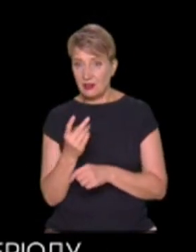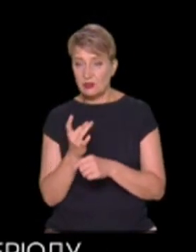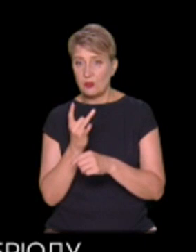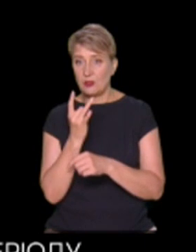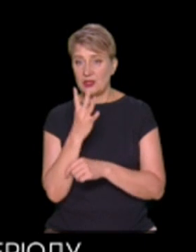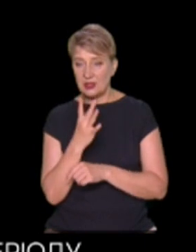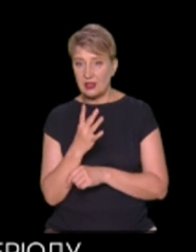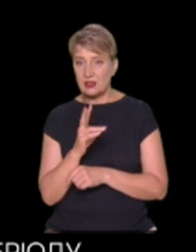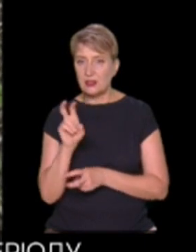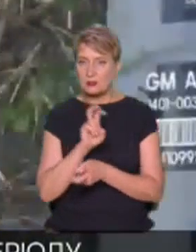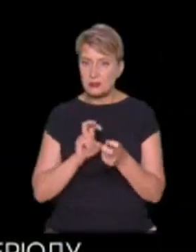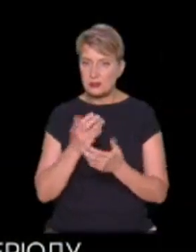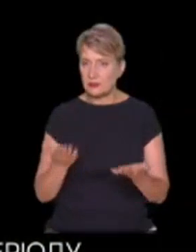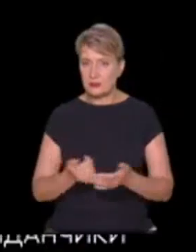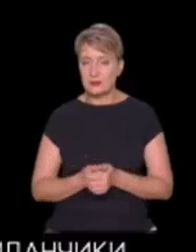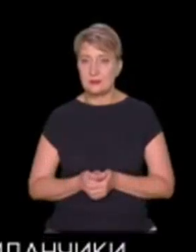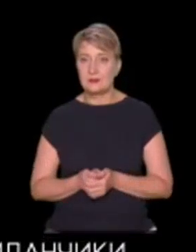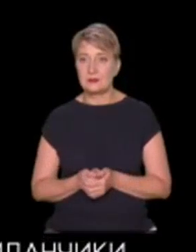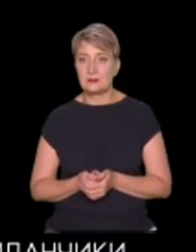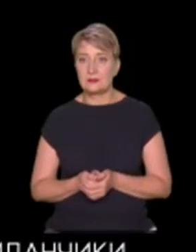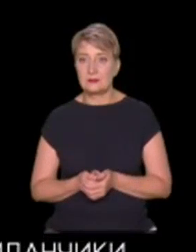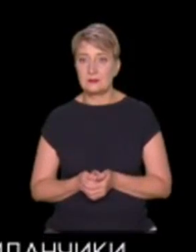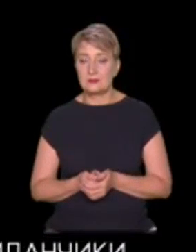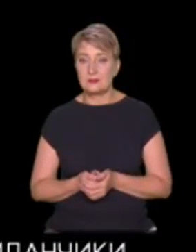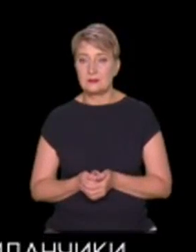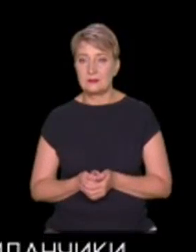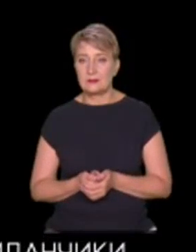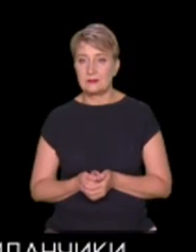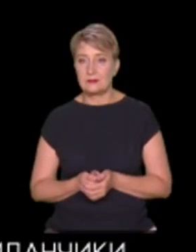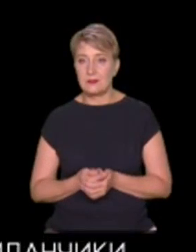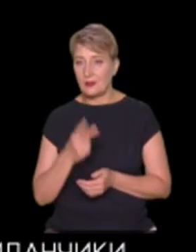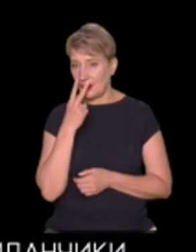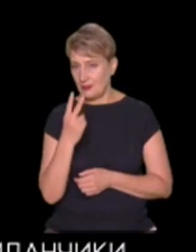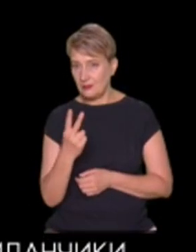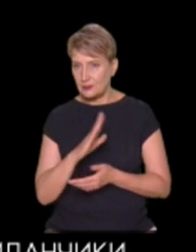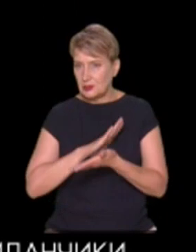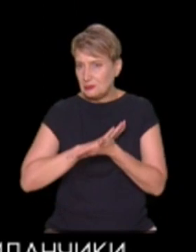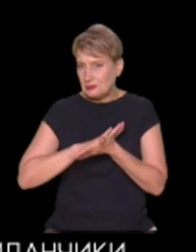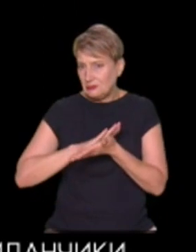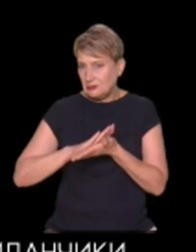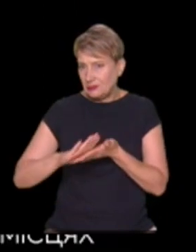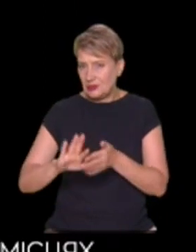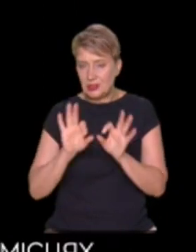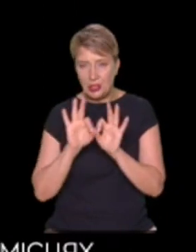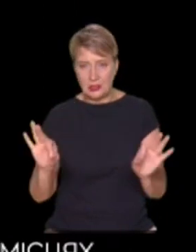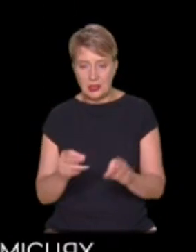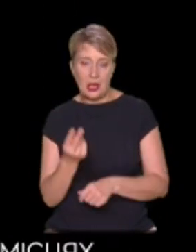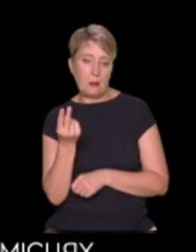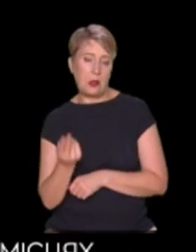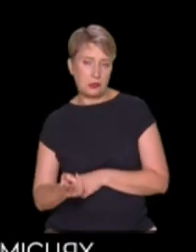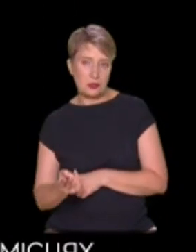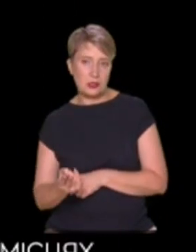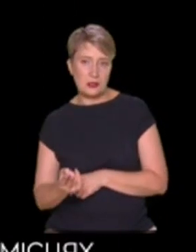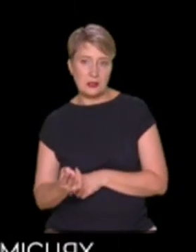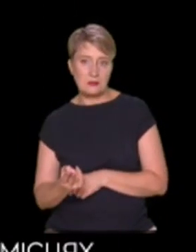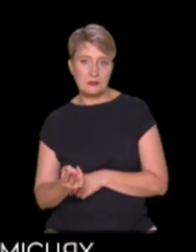на складе. Я вот это вот, честно говоря, не понимаю. Потому что она выглядит прям идеально, вот как будто из ящика достали и положили. Ну, поэтому так или это не так, я не знаю, но